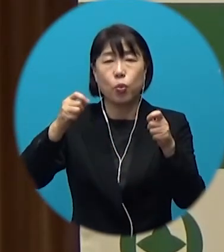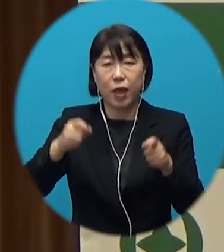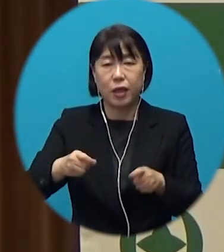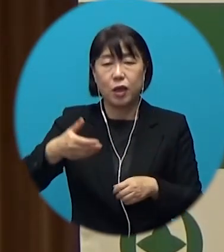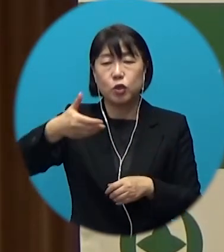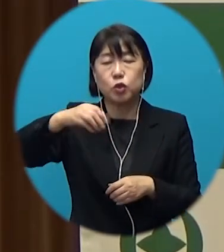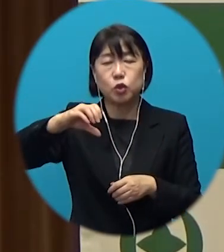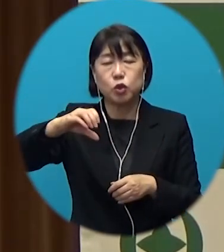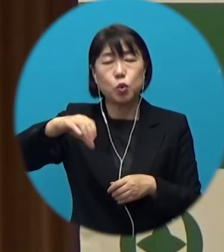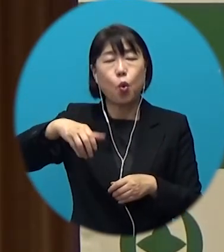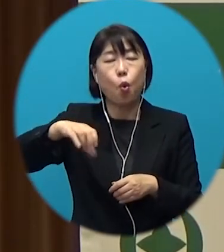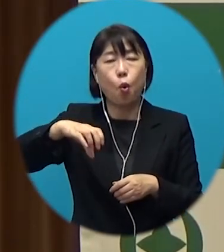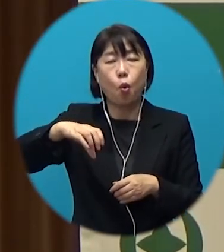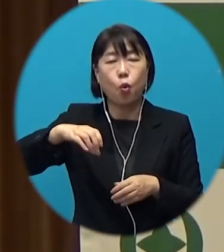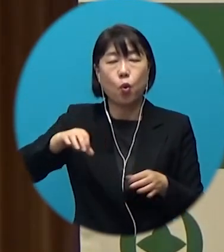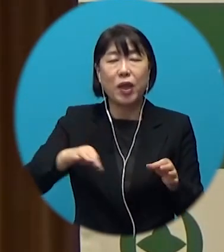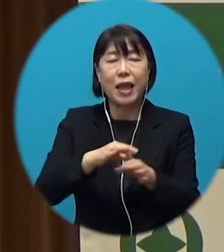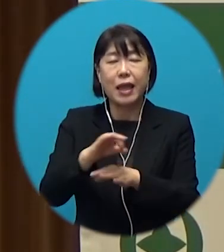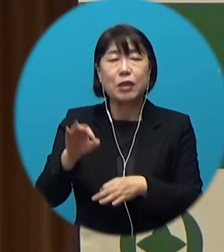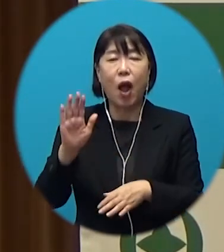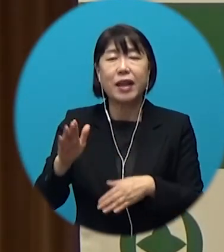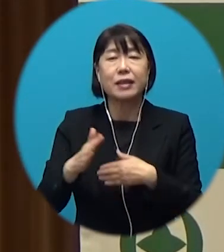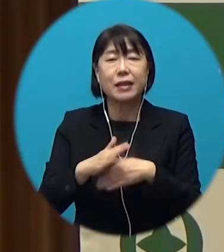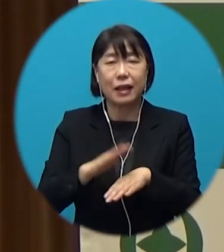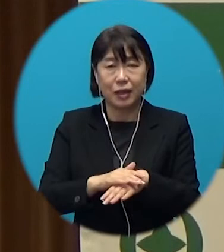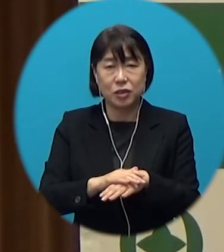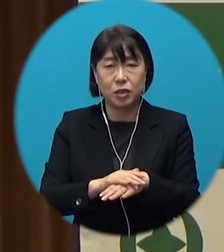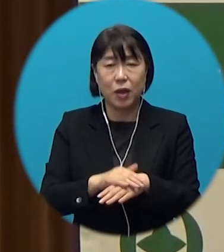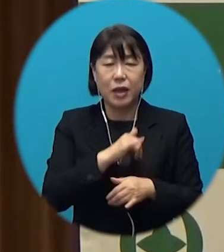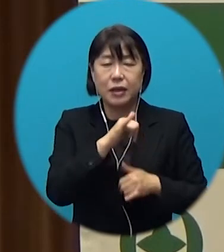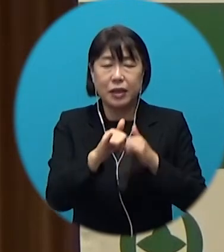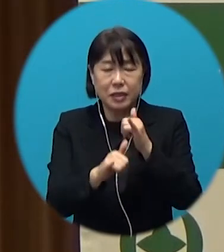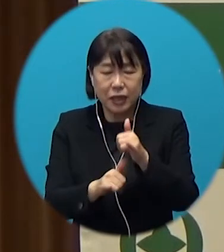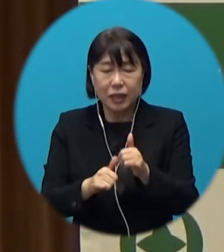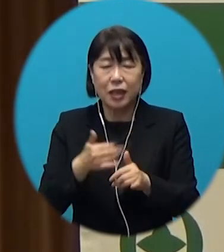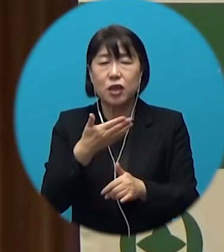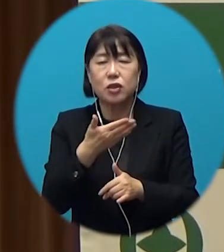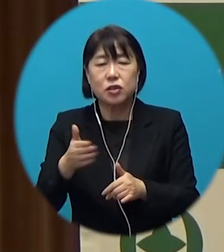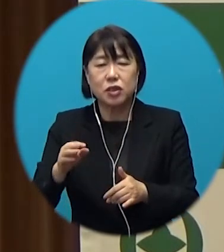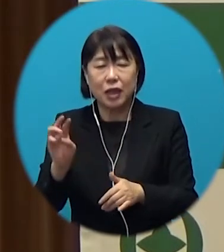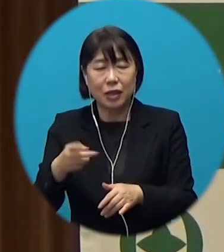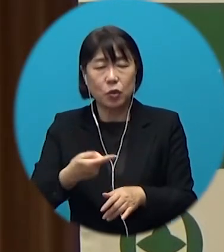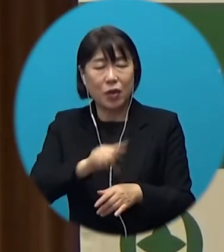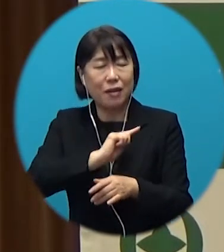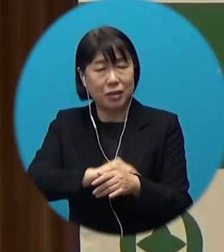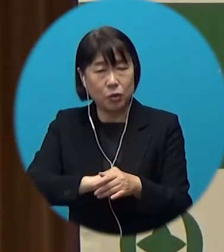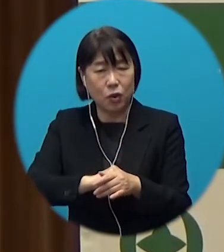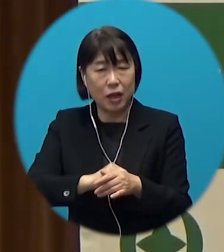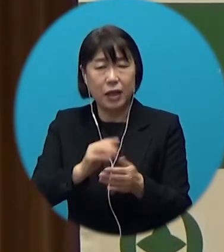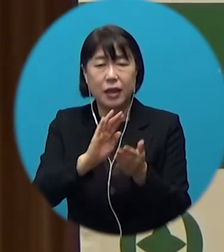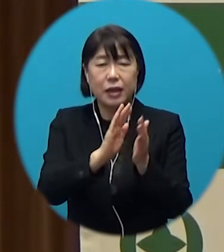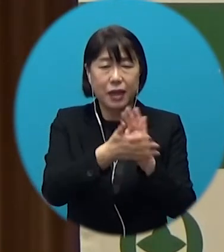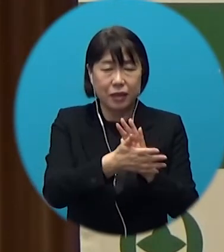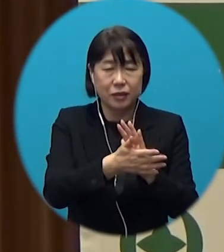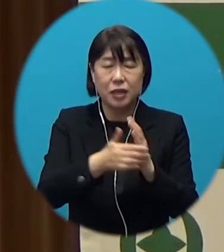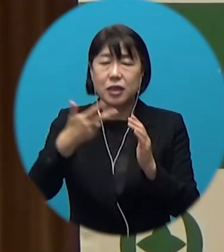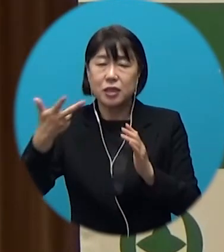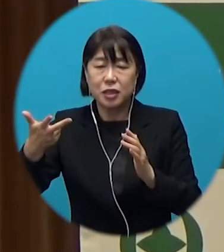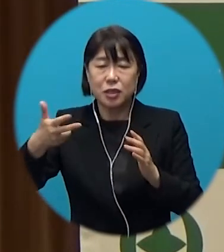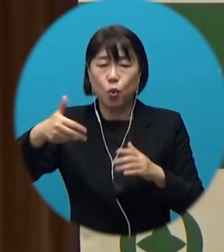営のあり方については歴史的な水利権の経緯ですとか、県水道、市水道それぞれに